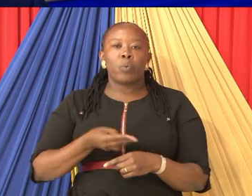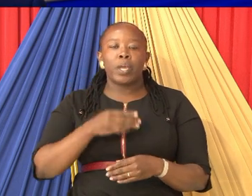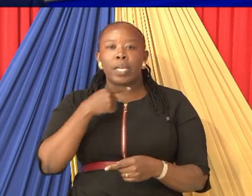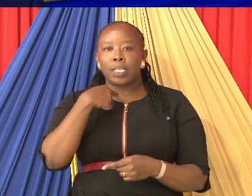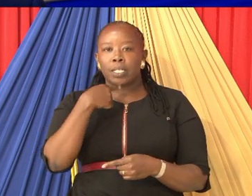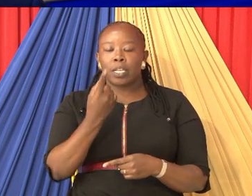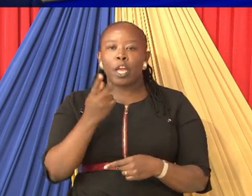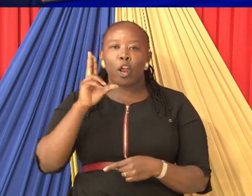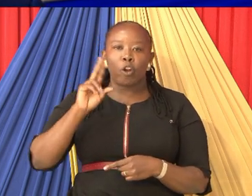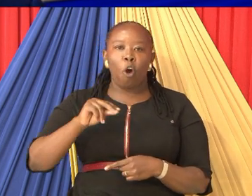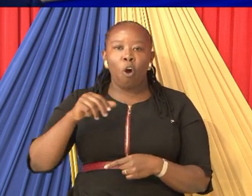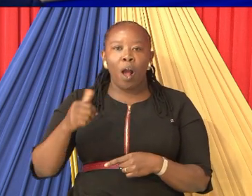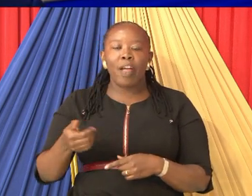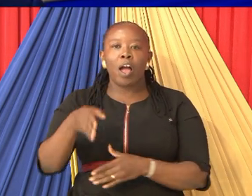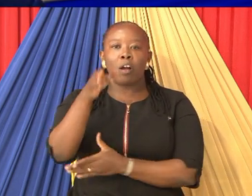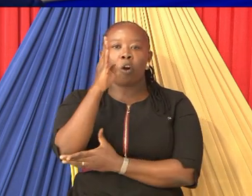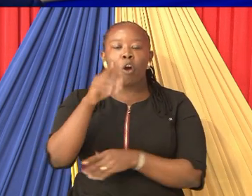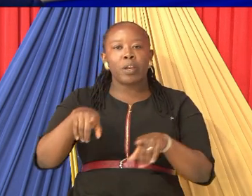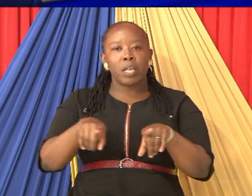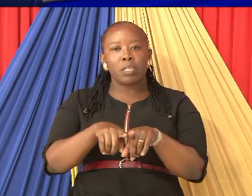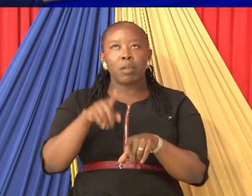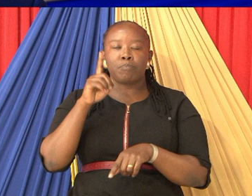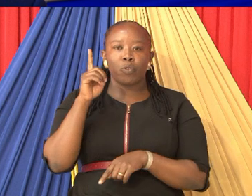hakuna Mungu mwingine ila wewe.